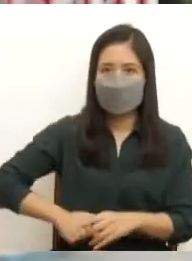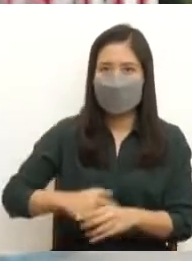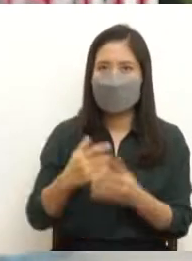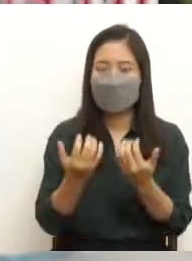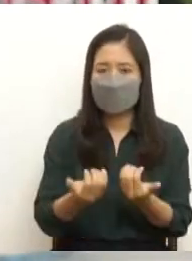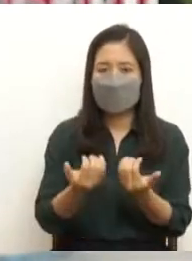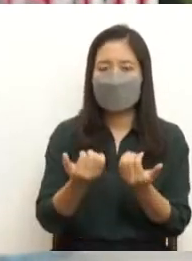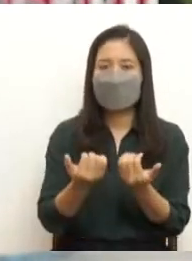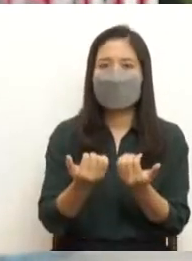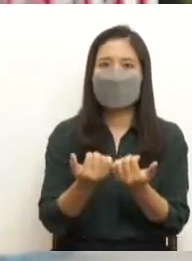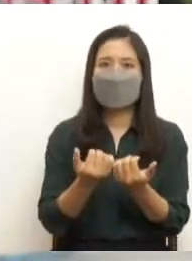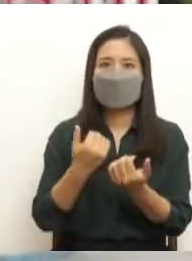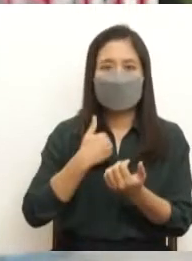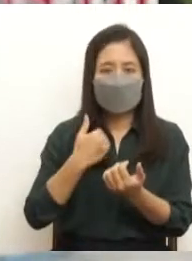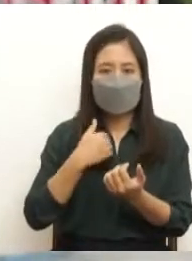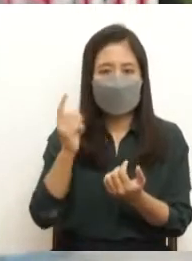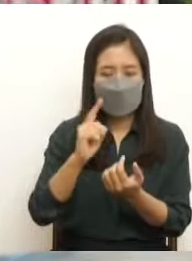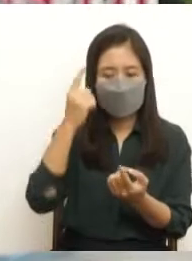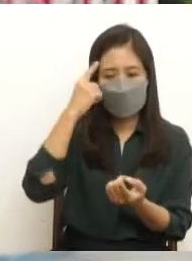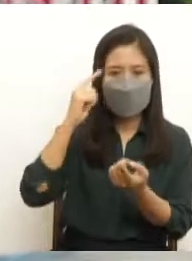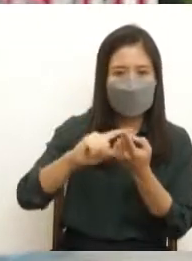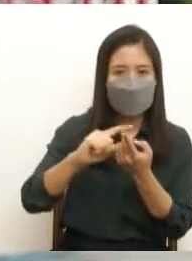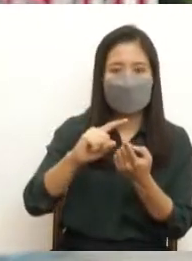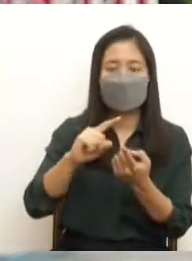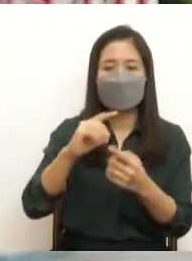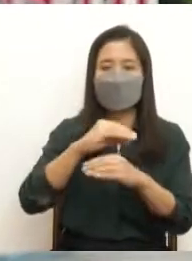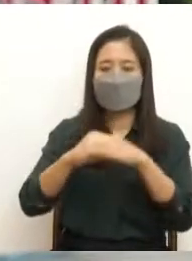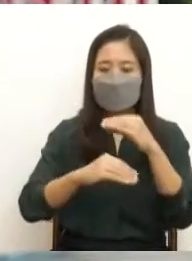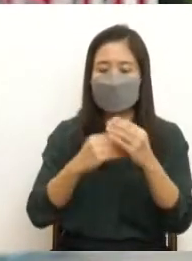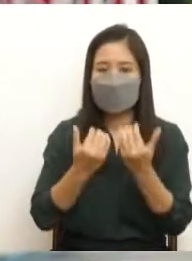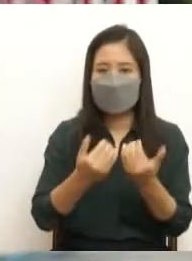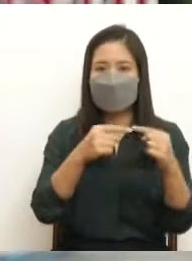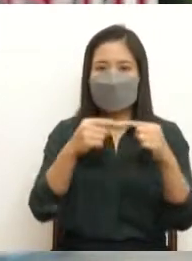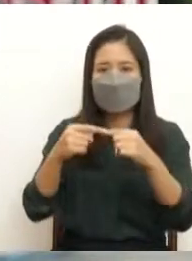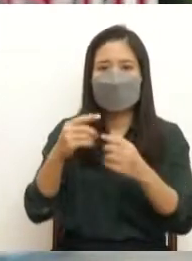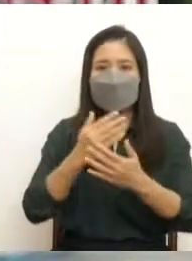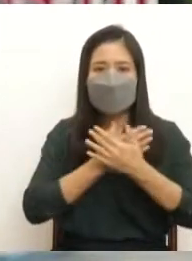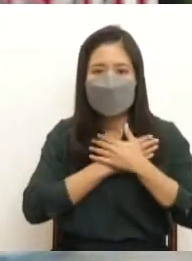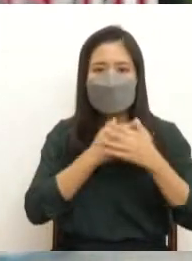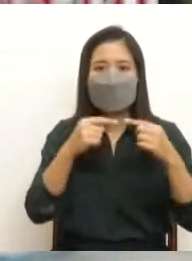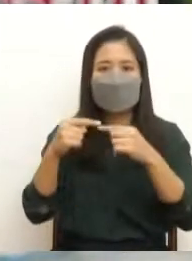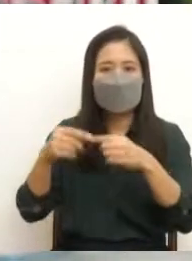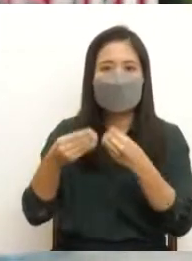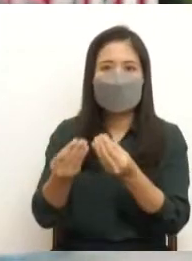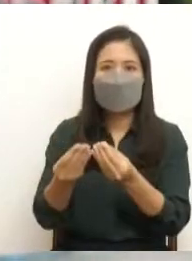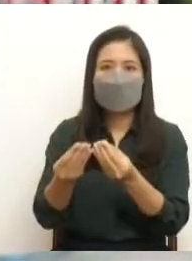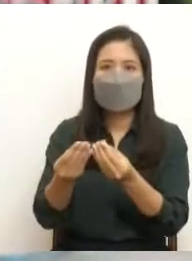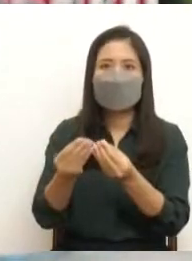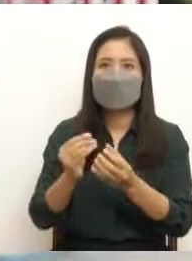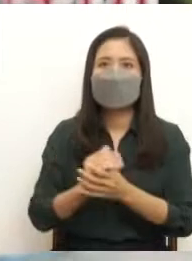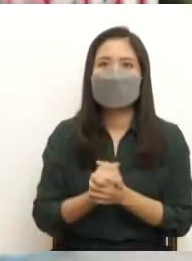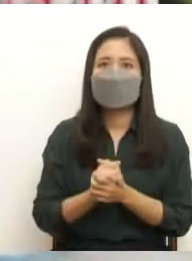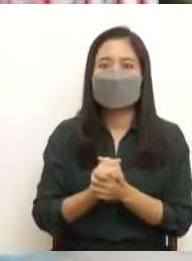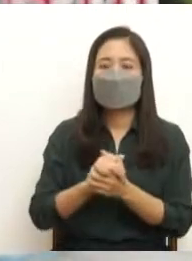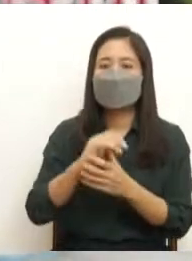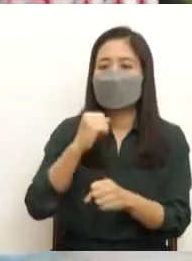บันที่มีวัตถุประสงค์เดียวกันว่าต้องการสืบสานรักษาจึงได้เกิดงานของ